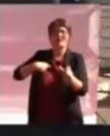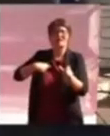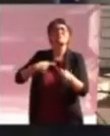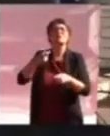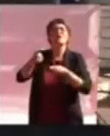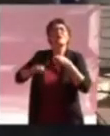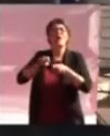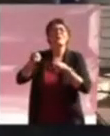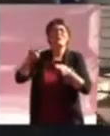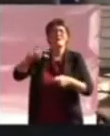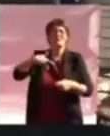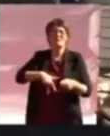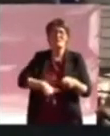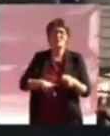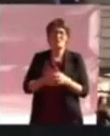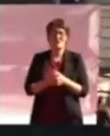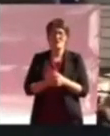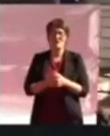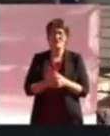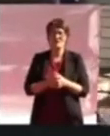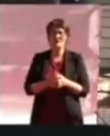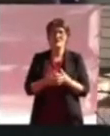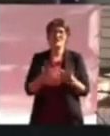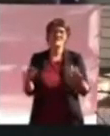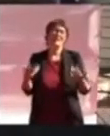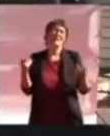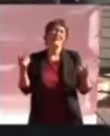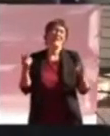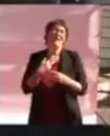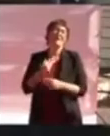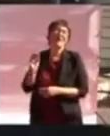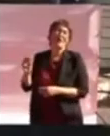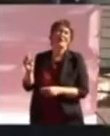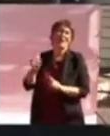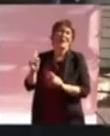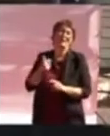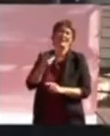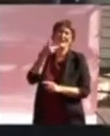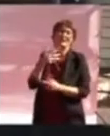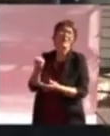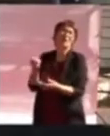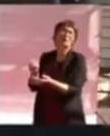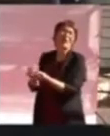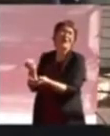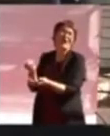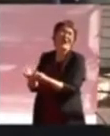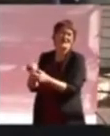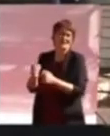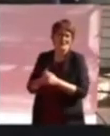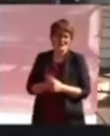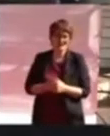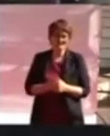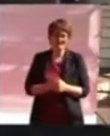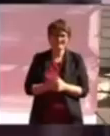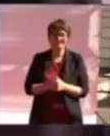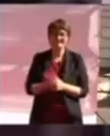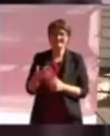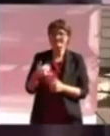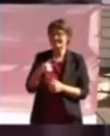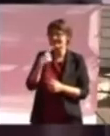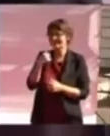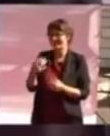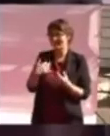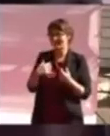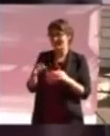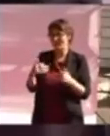domanda più che domanda lancerei a una provocazione e gico dopo aver attraversato questo